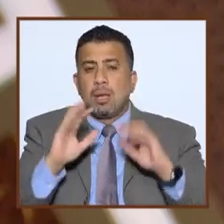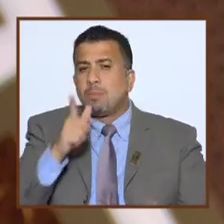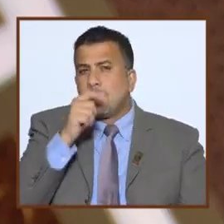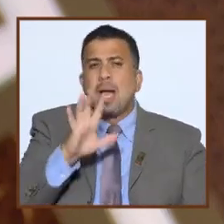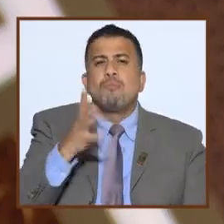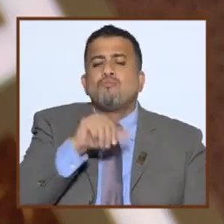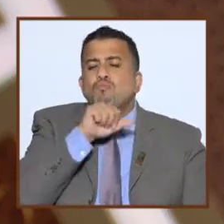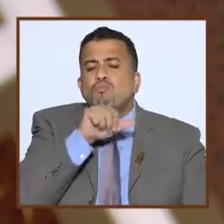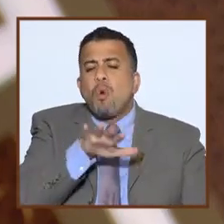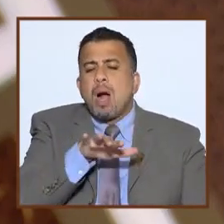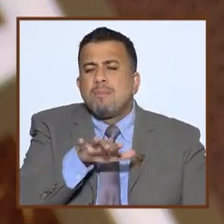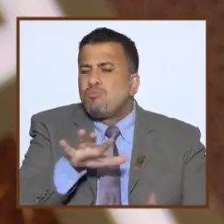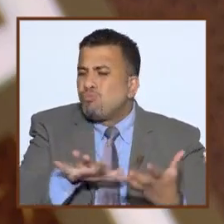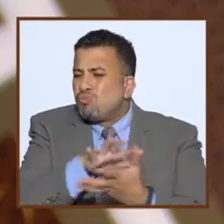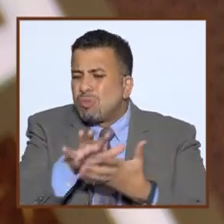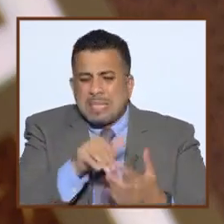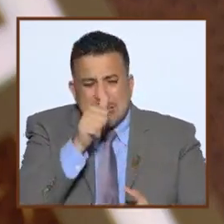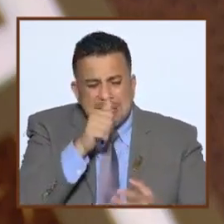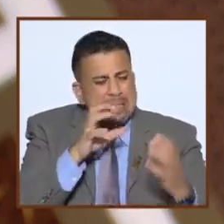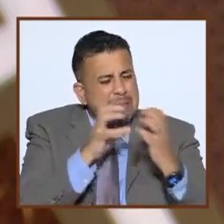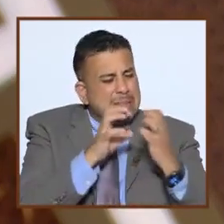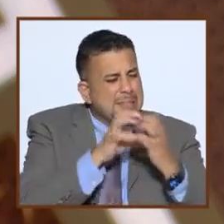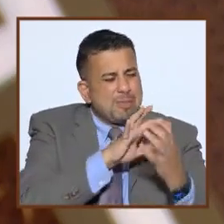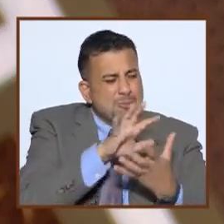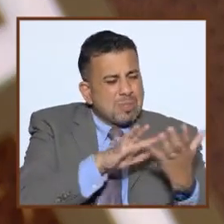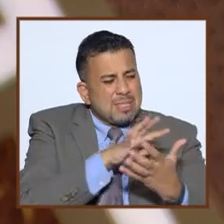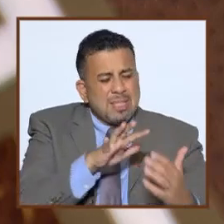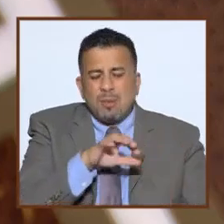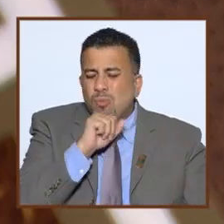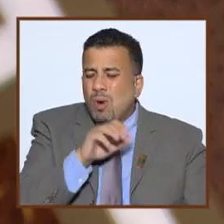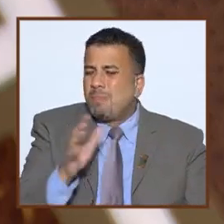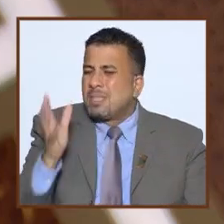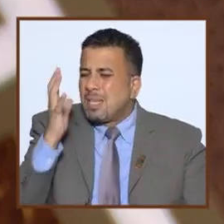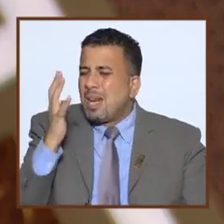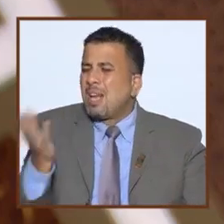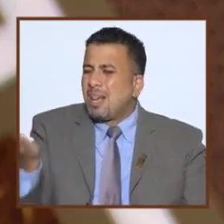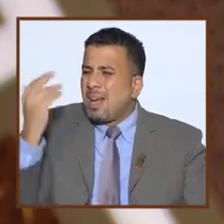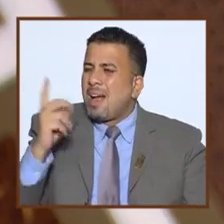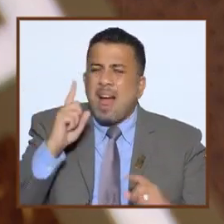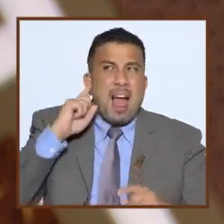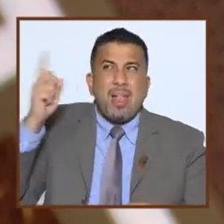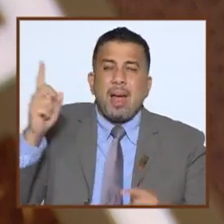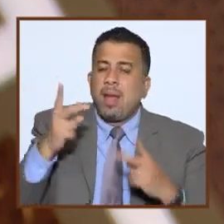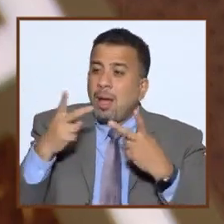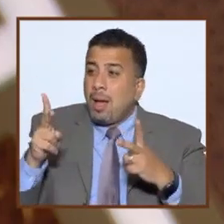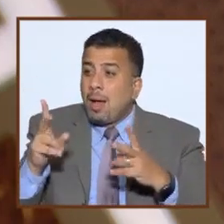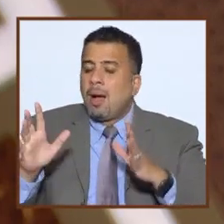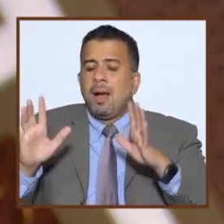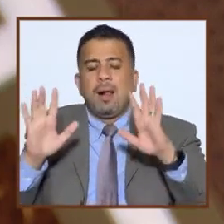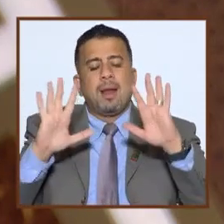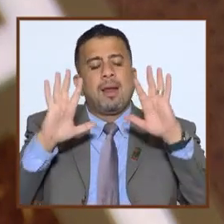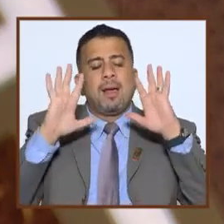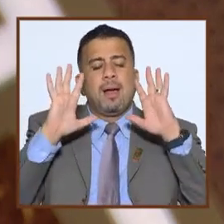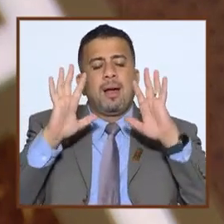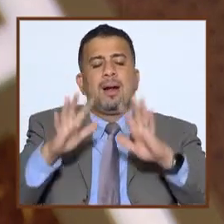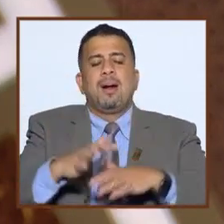حذبه قام قال ارحنا بها يا بلال يرتاح فيها صلى الله عليه وسلم يرتاح في الصلاه اذا اذا